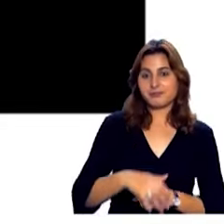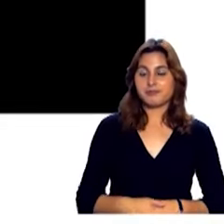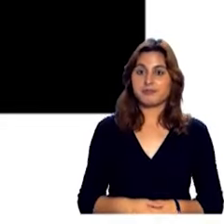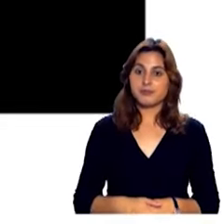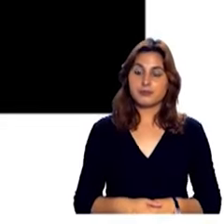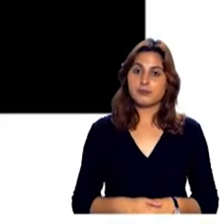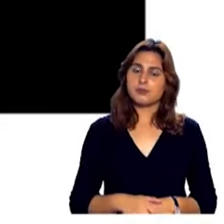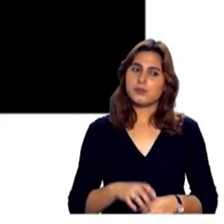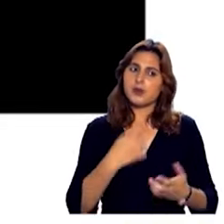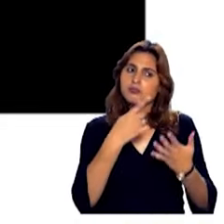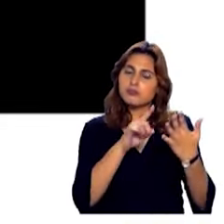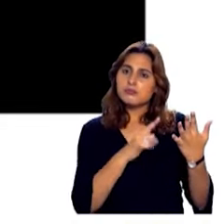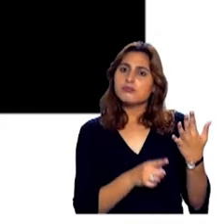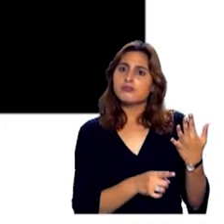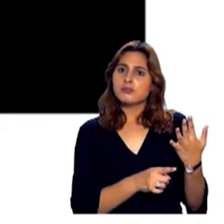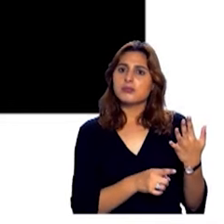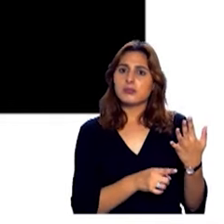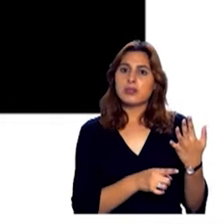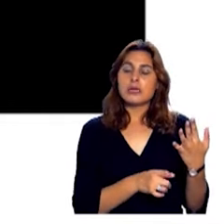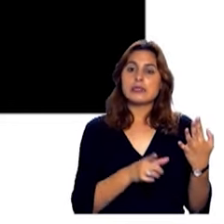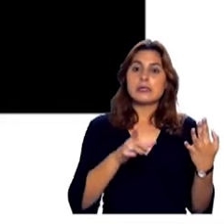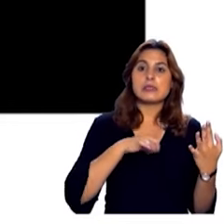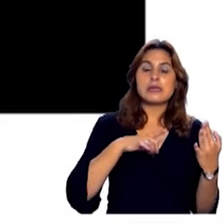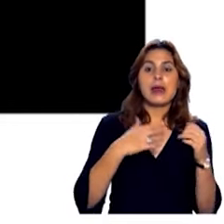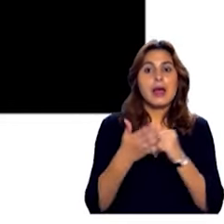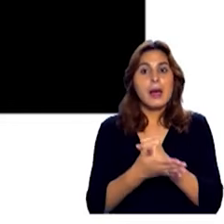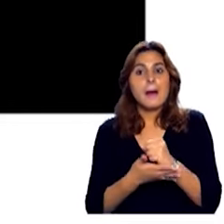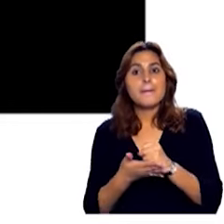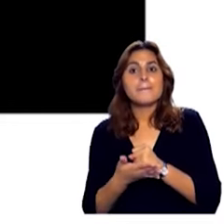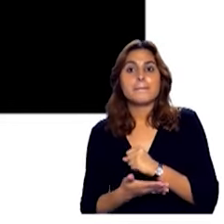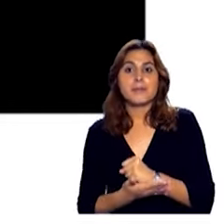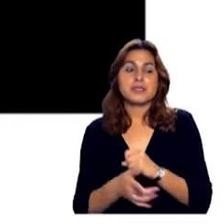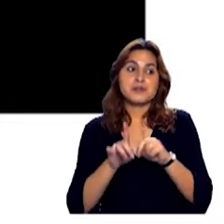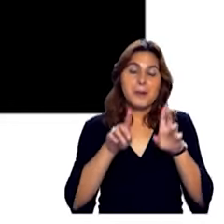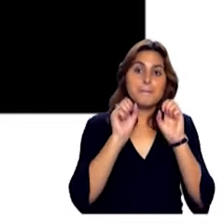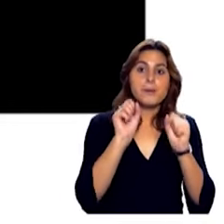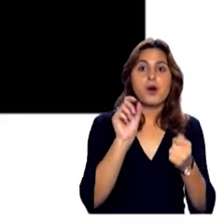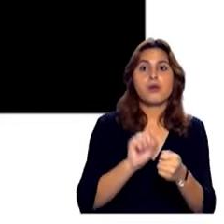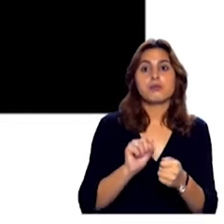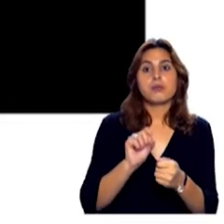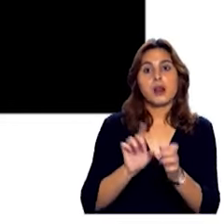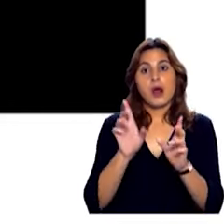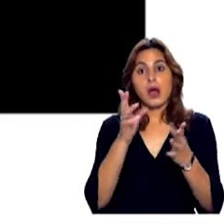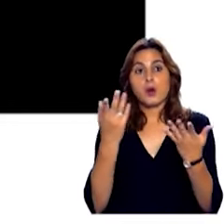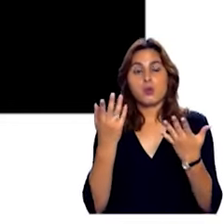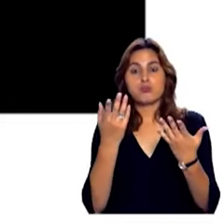sulla base dei Quali si pu fare proporre un ricorso per cassazione